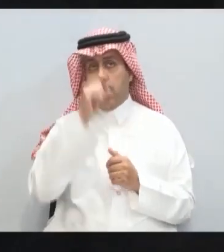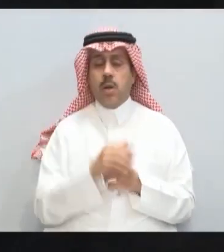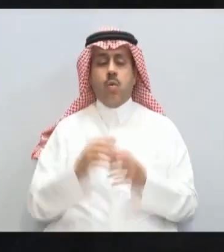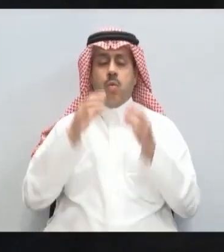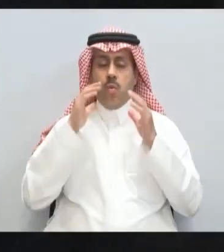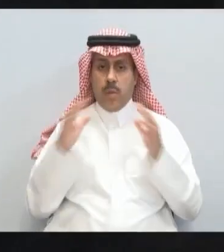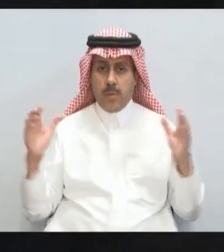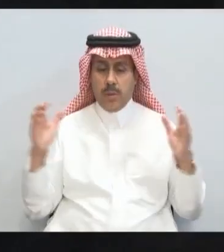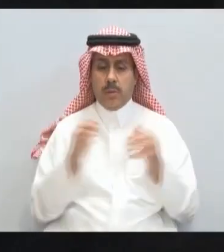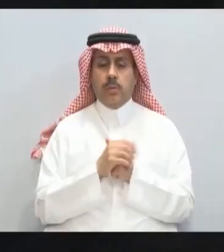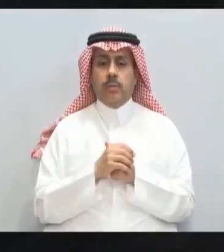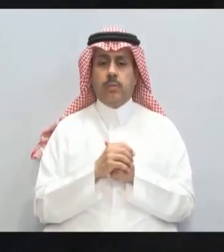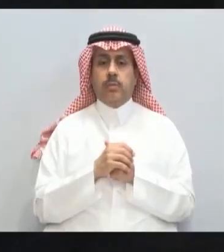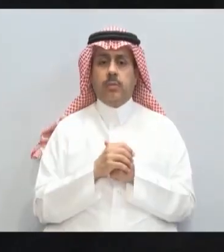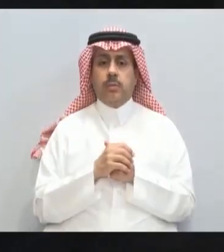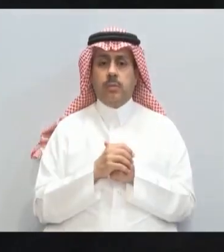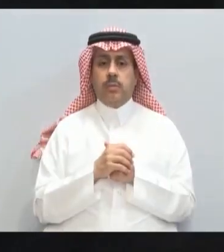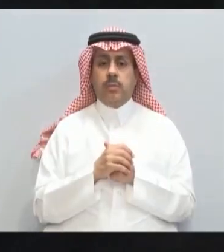ورحمه الله تعالى وبركاته